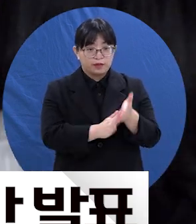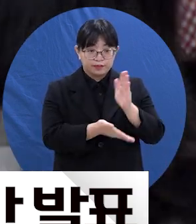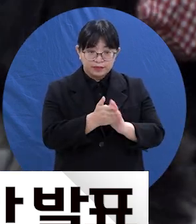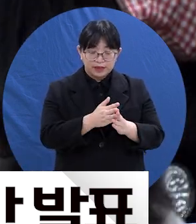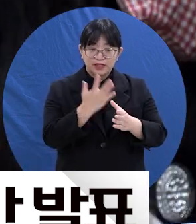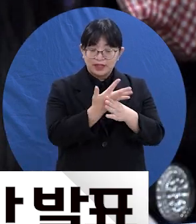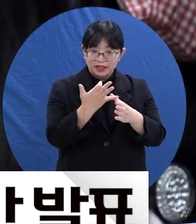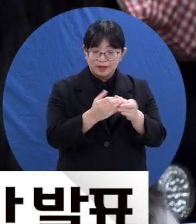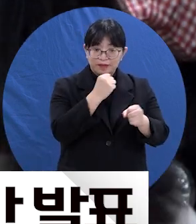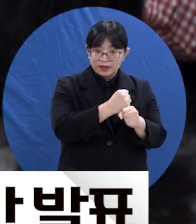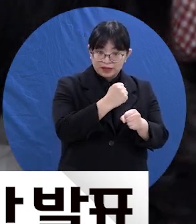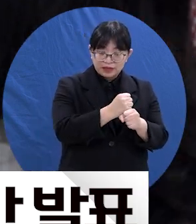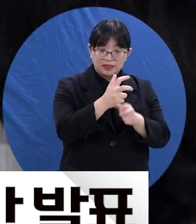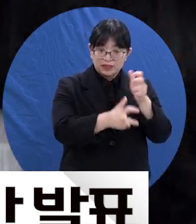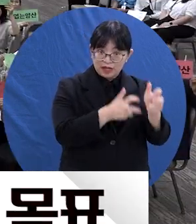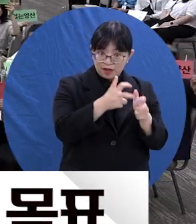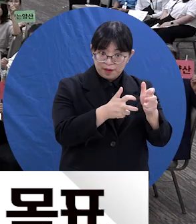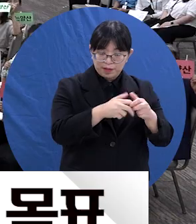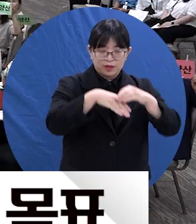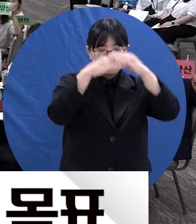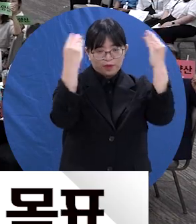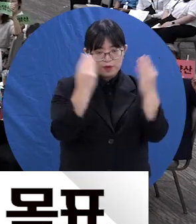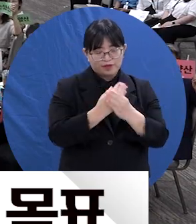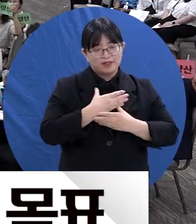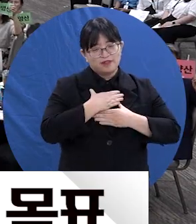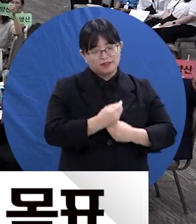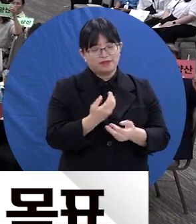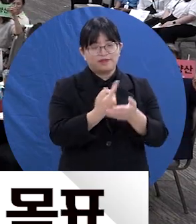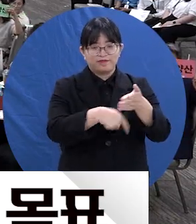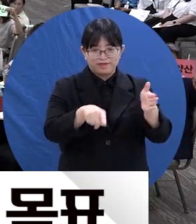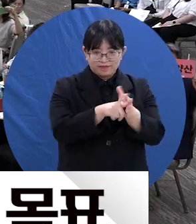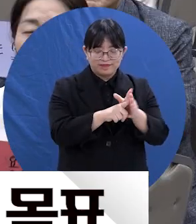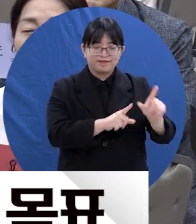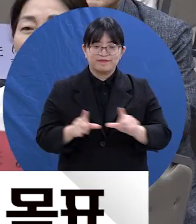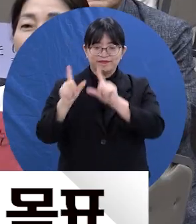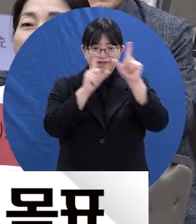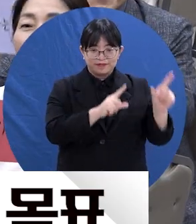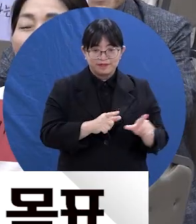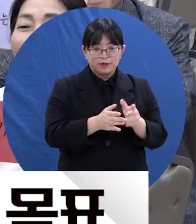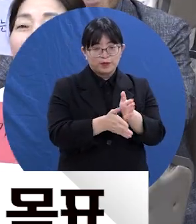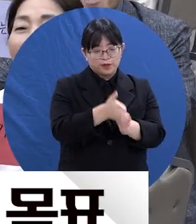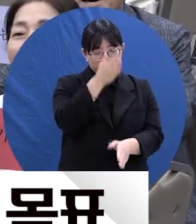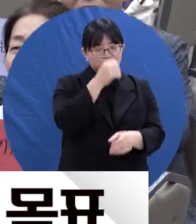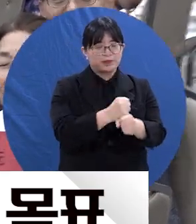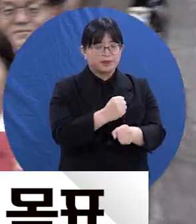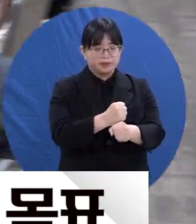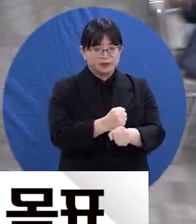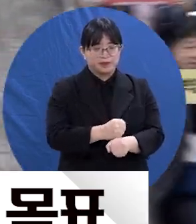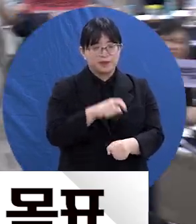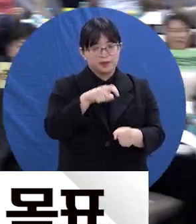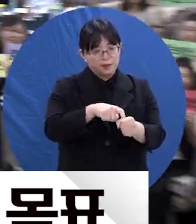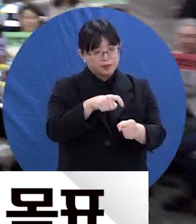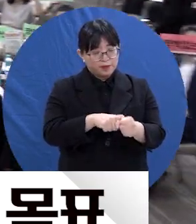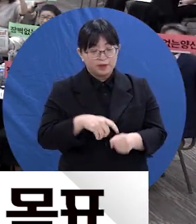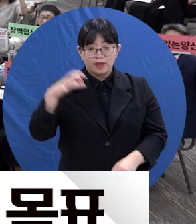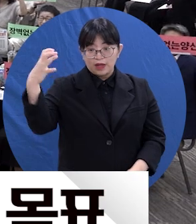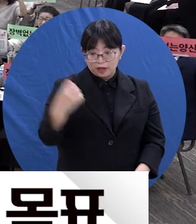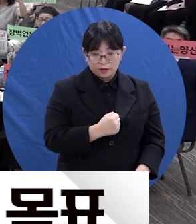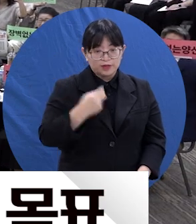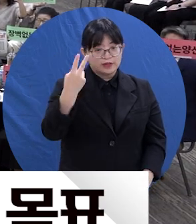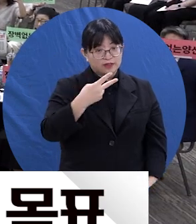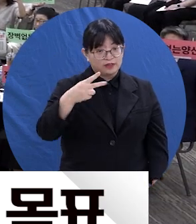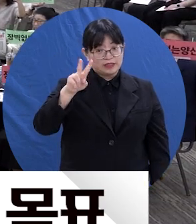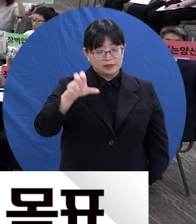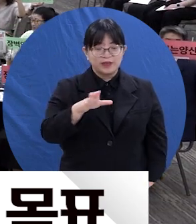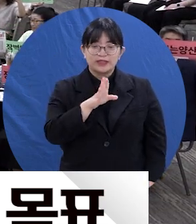시는 장벽 없는 양산 만들기 사업이 시민 모두가 안전하고 편안한 삶을 누릴 수 있는 도시를 목표로 하고 있으며 이번